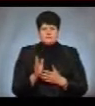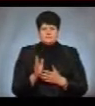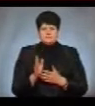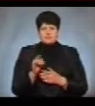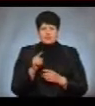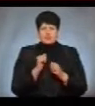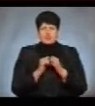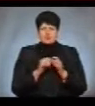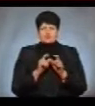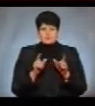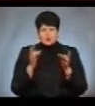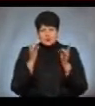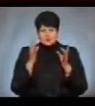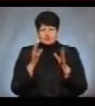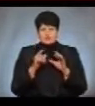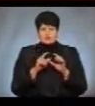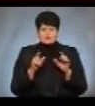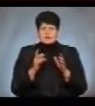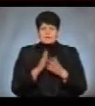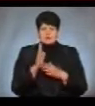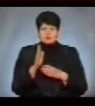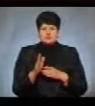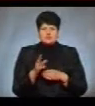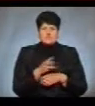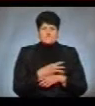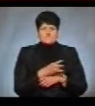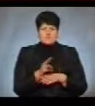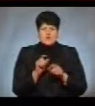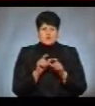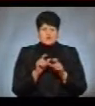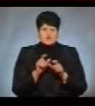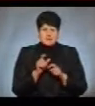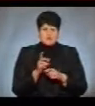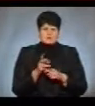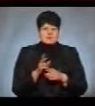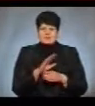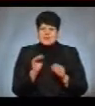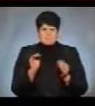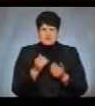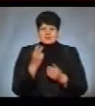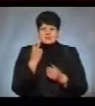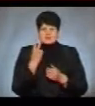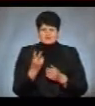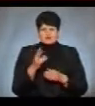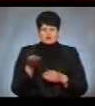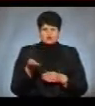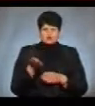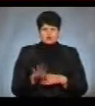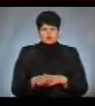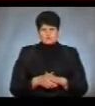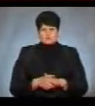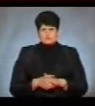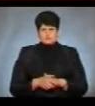Тому кожен об'єкт культурної споруди має бути забезпечений цим вогнегасниками не менше як дві штуки в загальним об'ємом 5 кілограм вогнегасячої